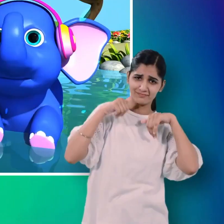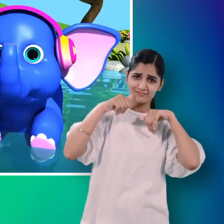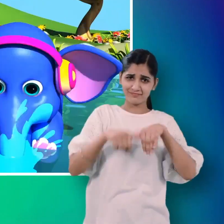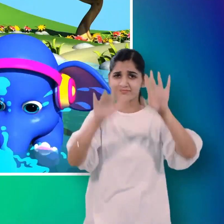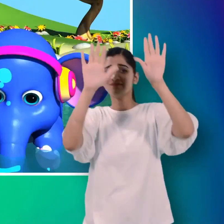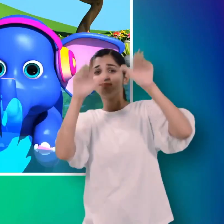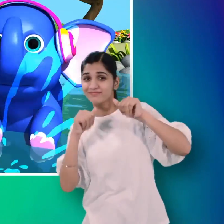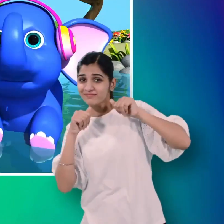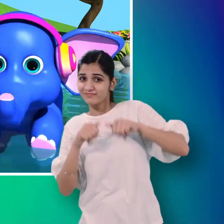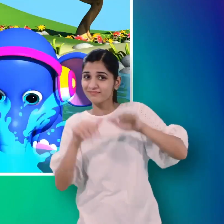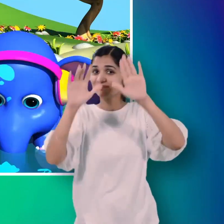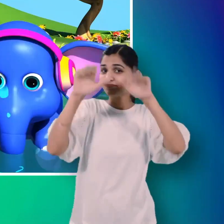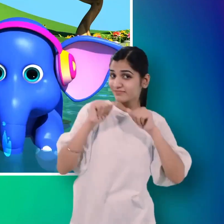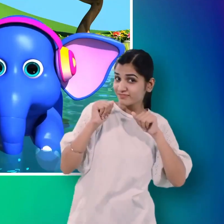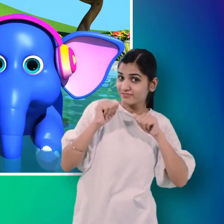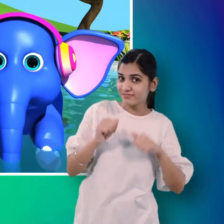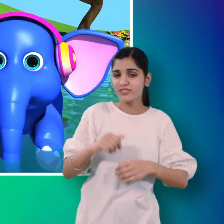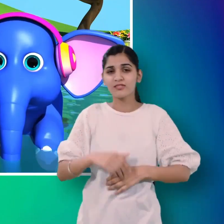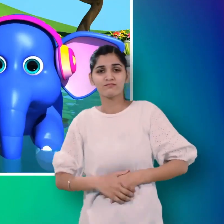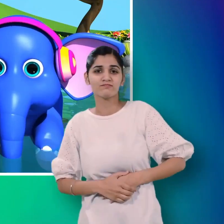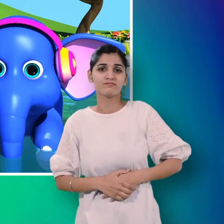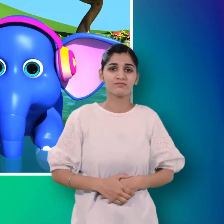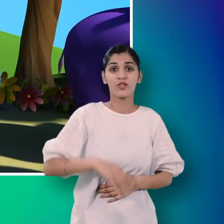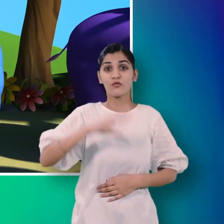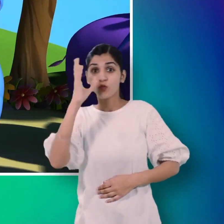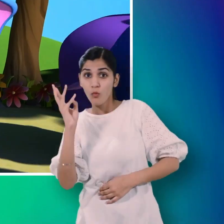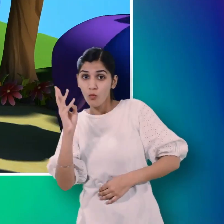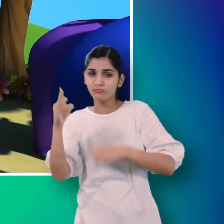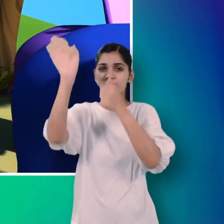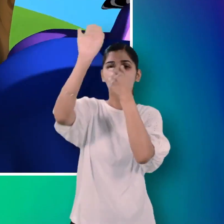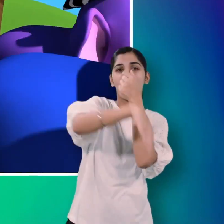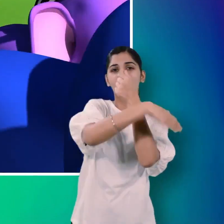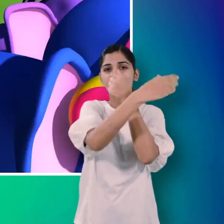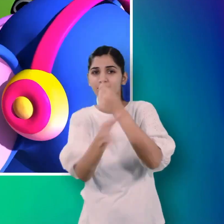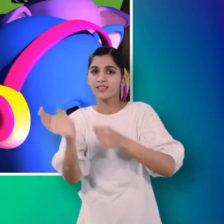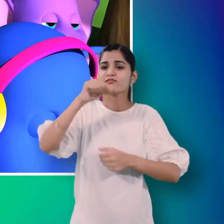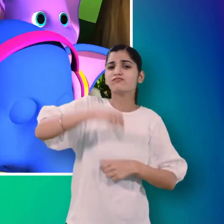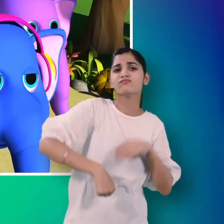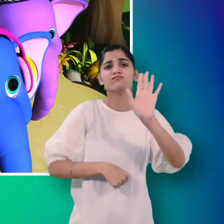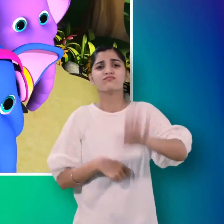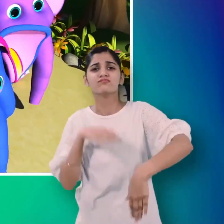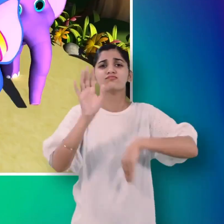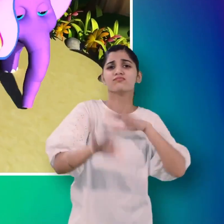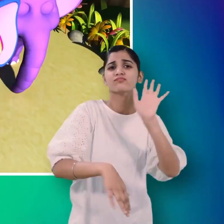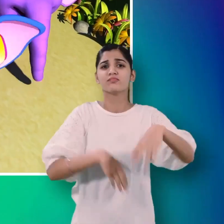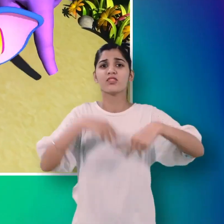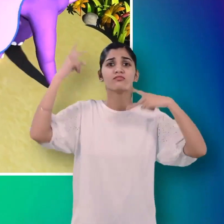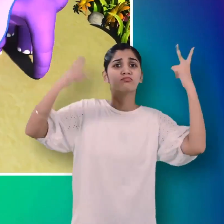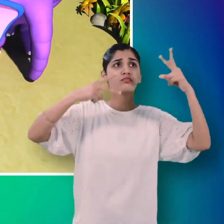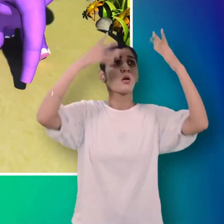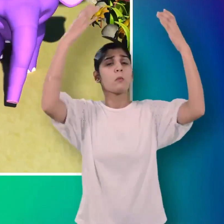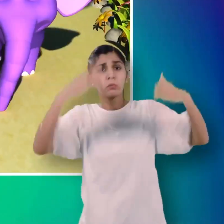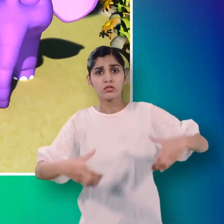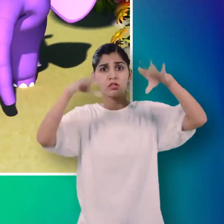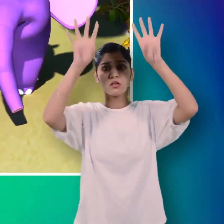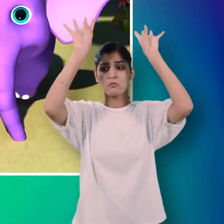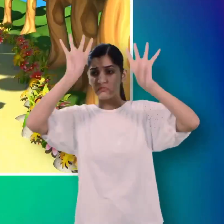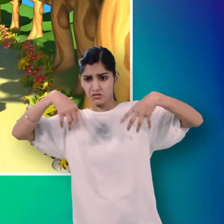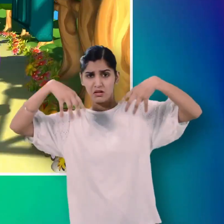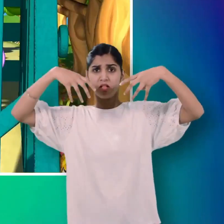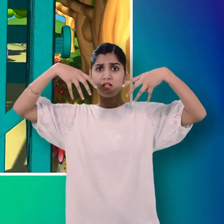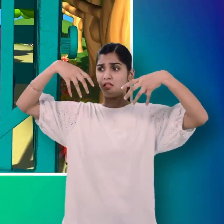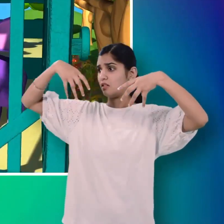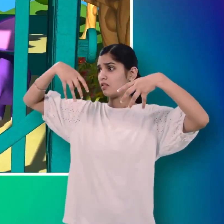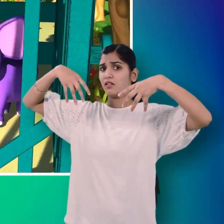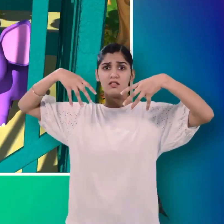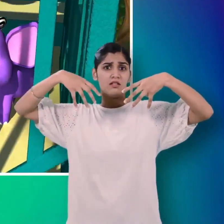आ इधर आ इधर आ। हाँ, तीन मोटे हाथी घूमने गए, शिकारी के